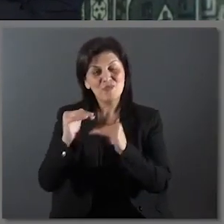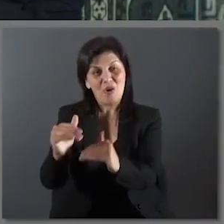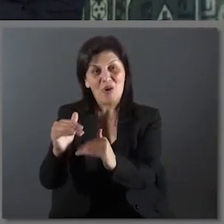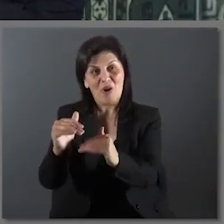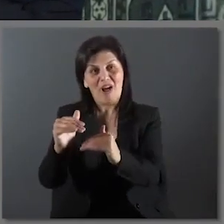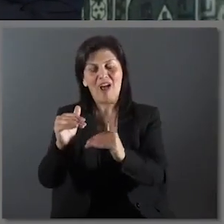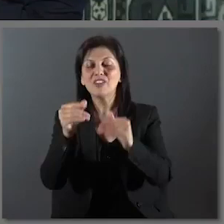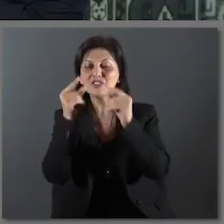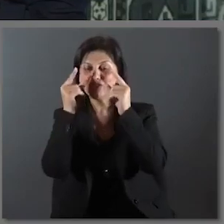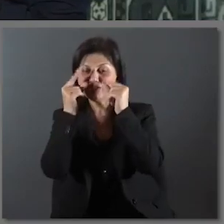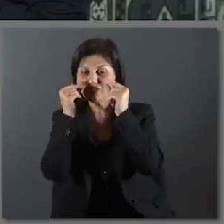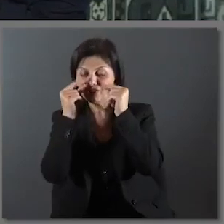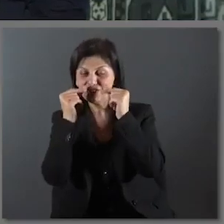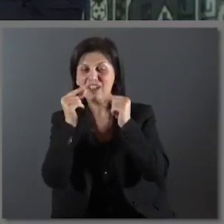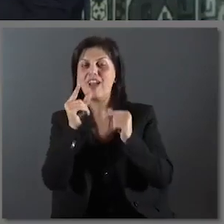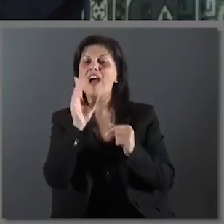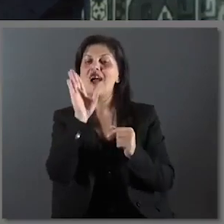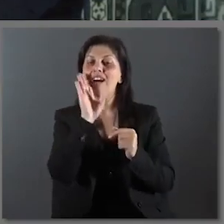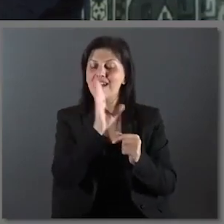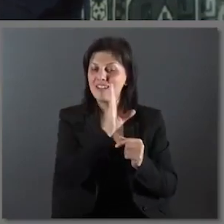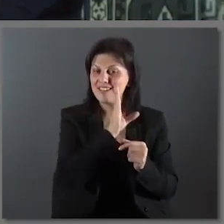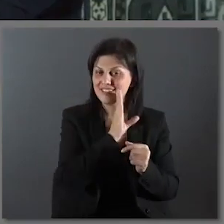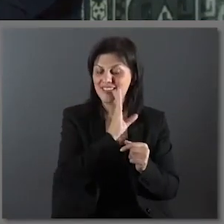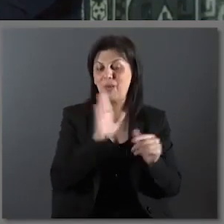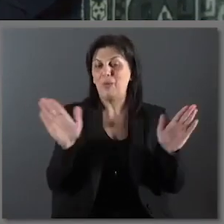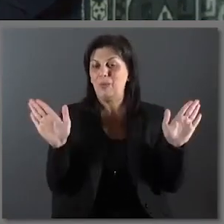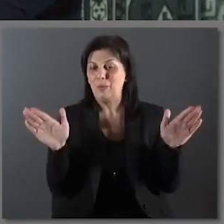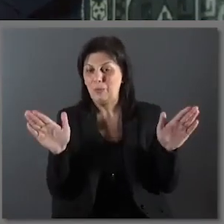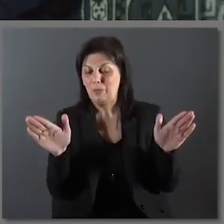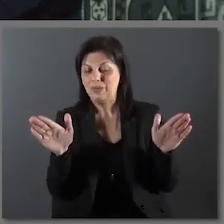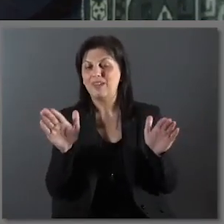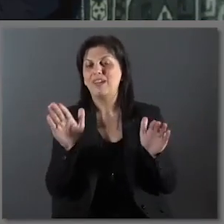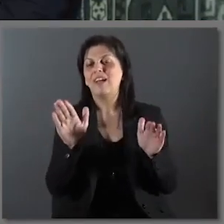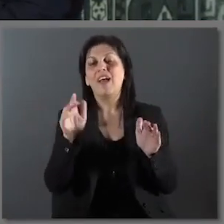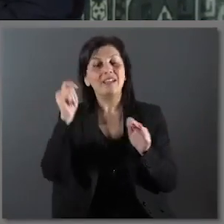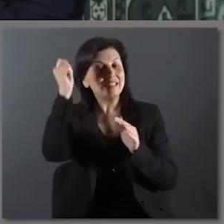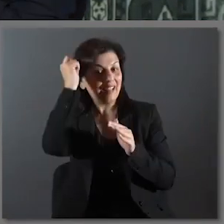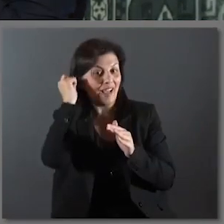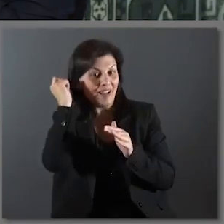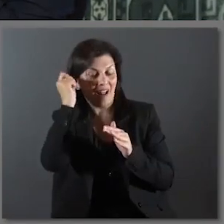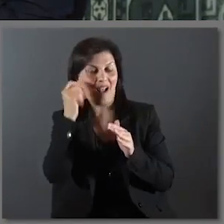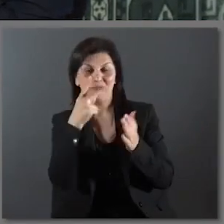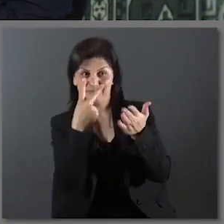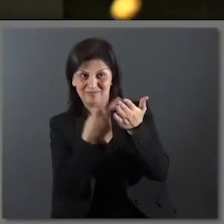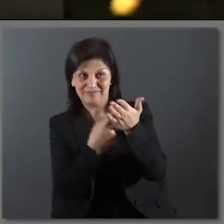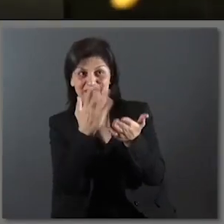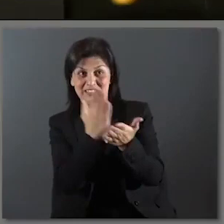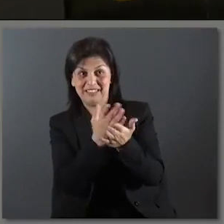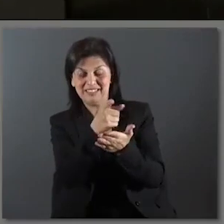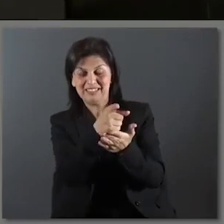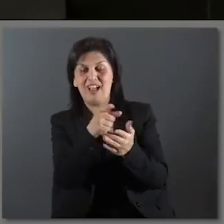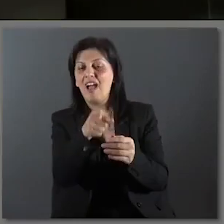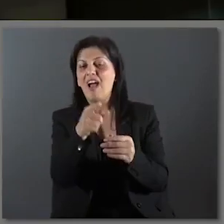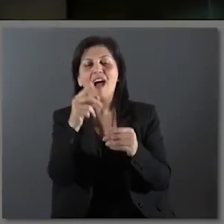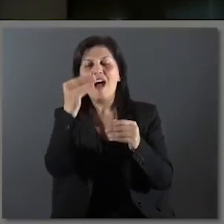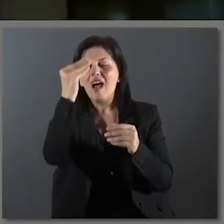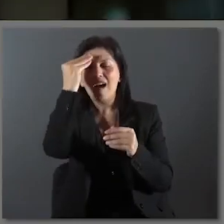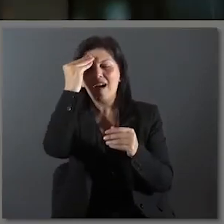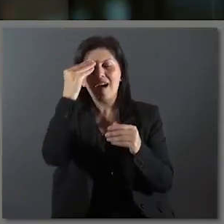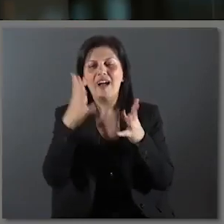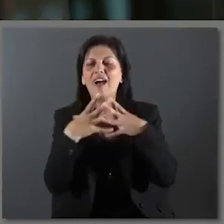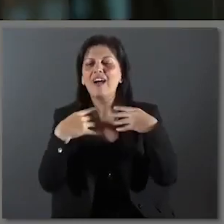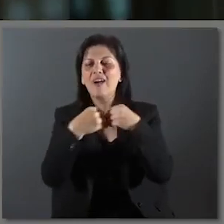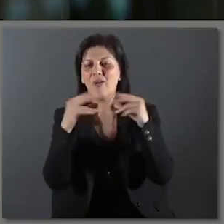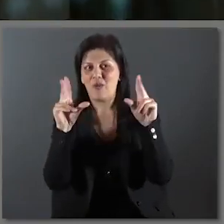olan kişi və qadın, quş və eyni zamanda iki tərəfli daraq da əks olunub. Bu ailə xoşbəxtliyini